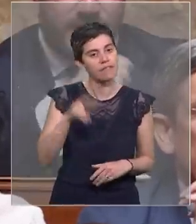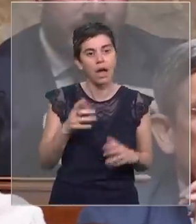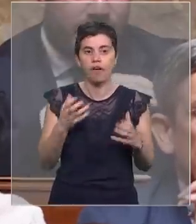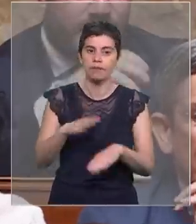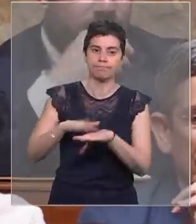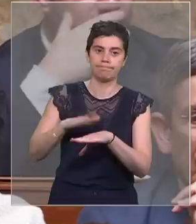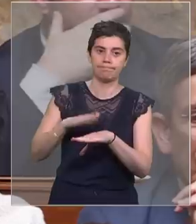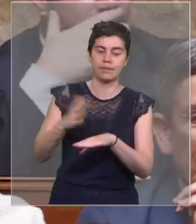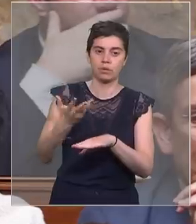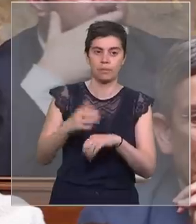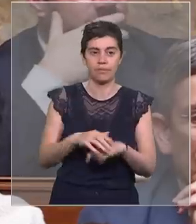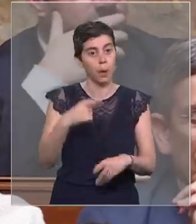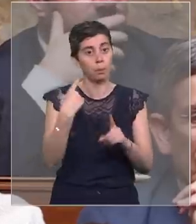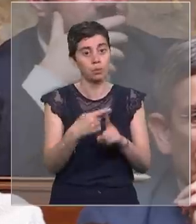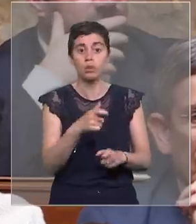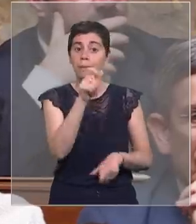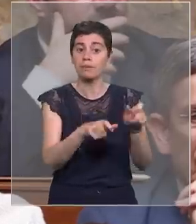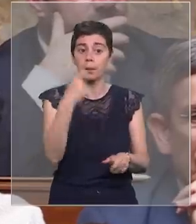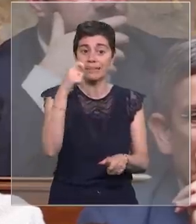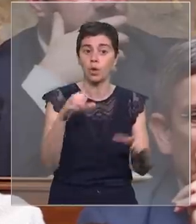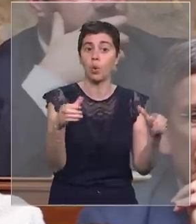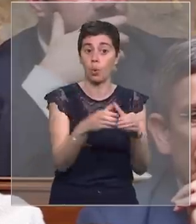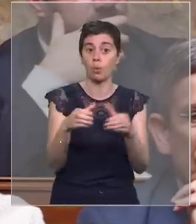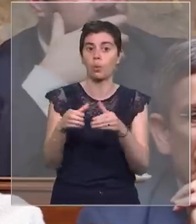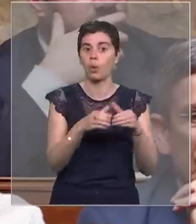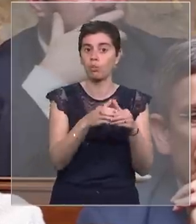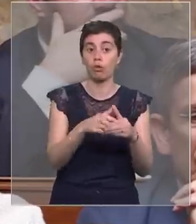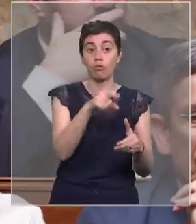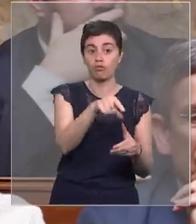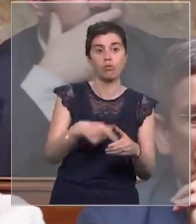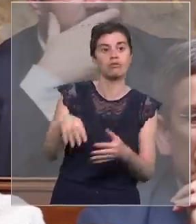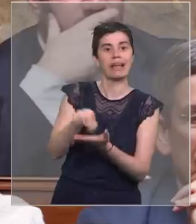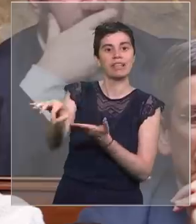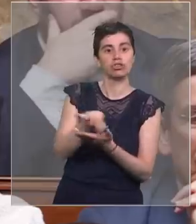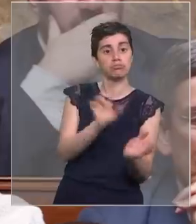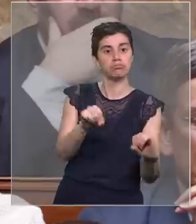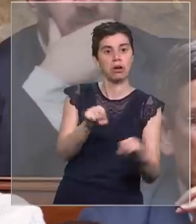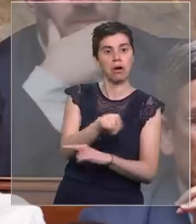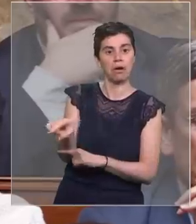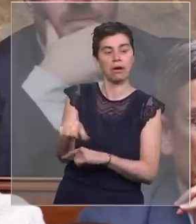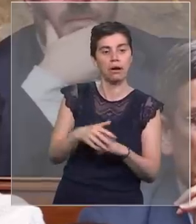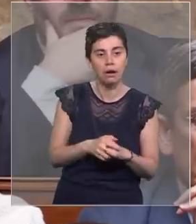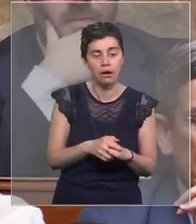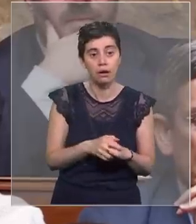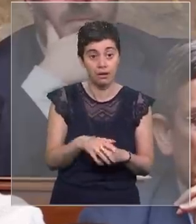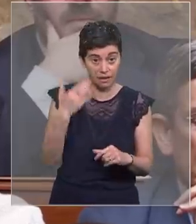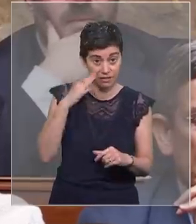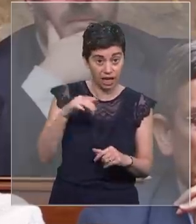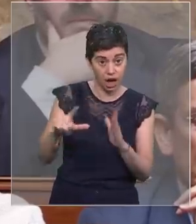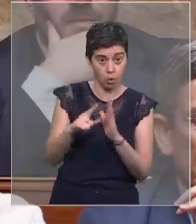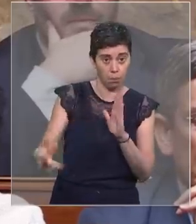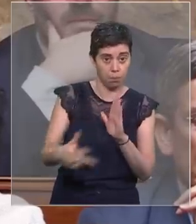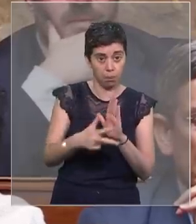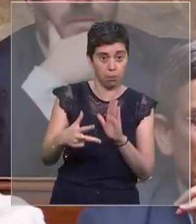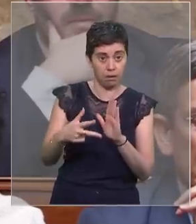mettre en garde, ainsi que les présidents de groupe qui cautionnent cette funeste stratégie qui va créer une jurisprudence,